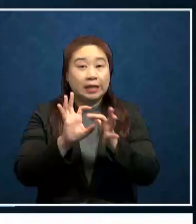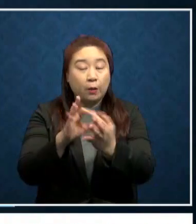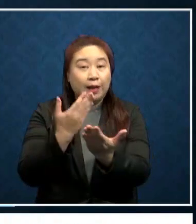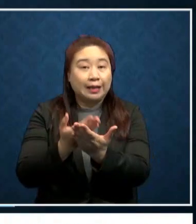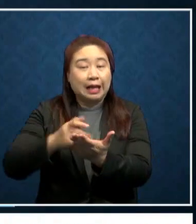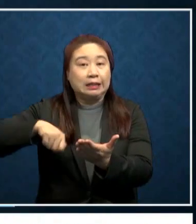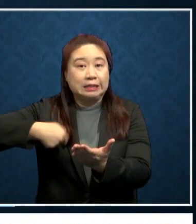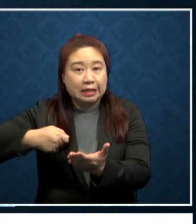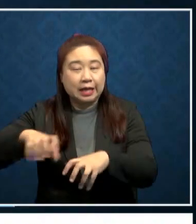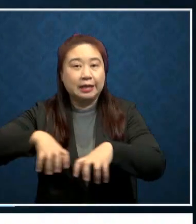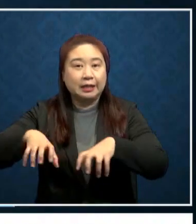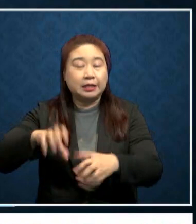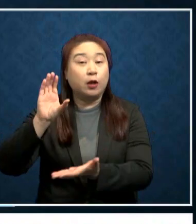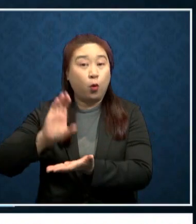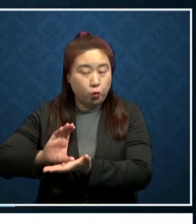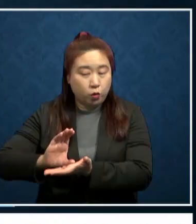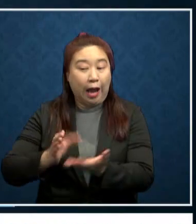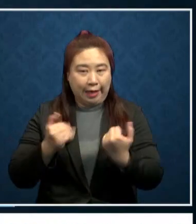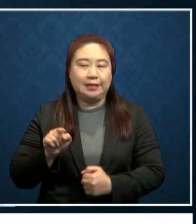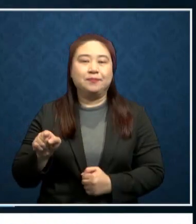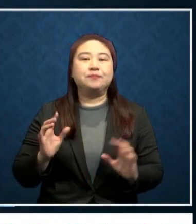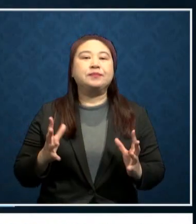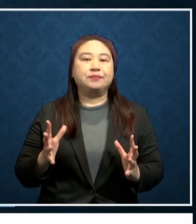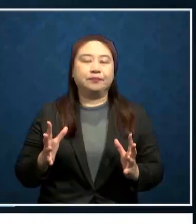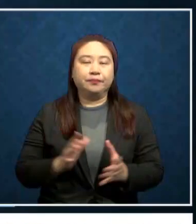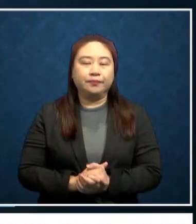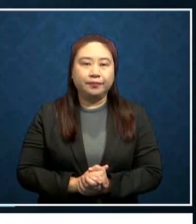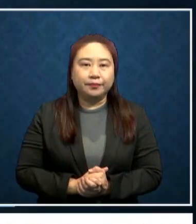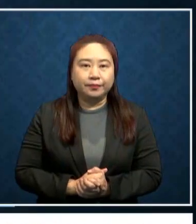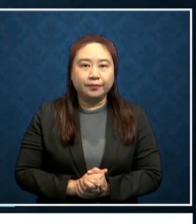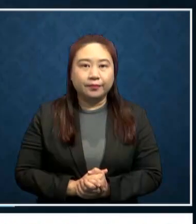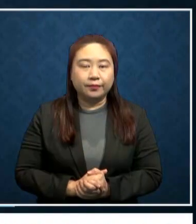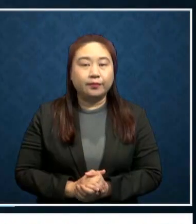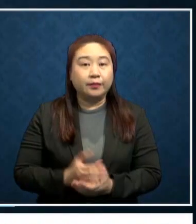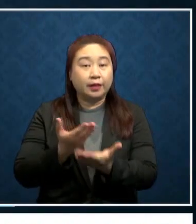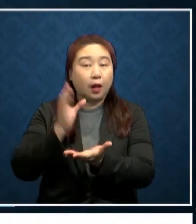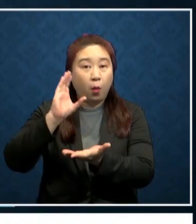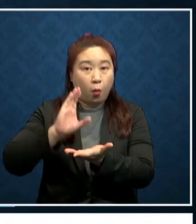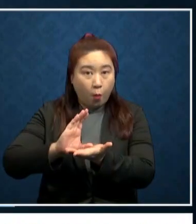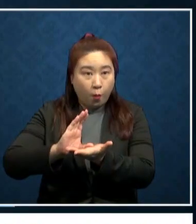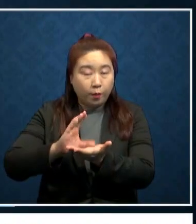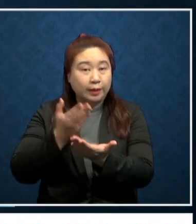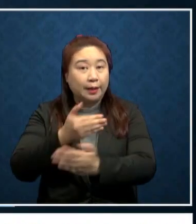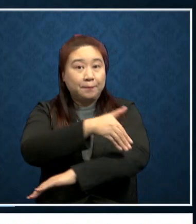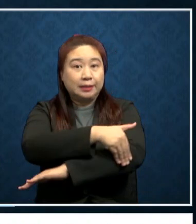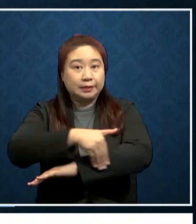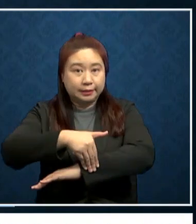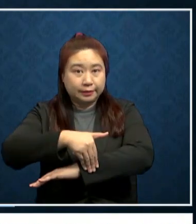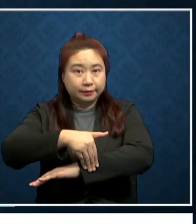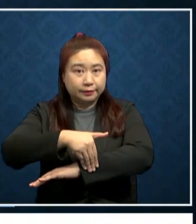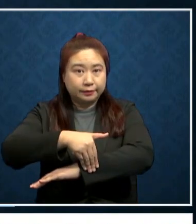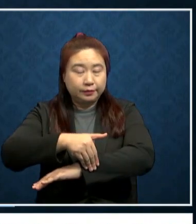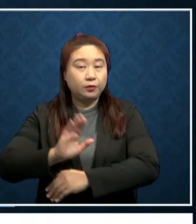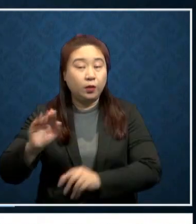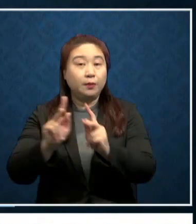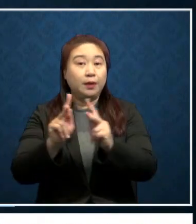บริหารกองทุนอันนี้ไม่ไม่มีข้อสังเกตครับเรื่องงบการเงินและการบชีทำการของสำนักงาน